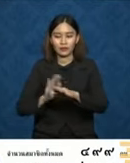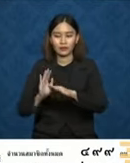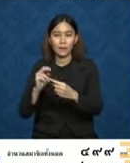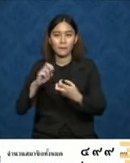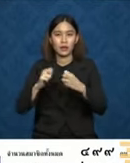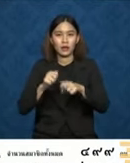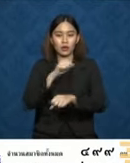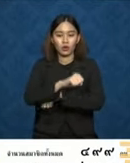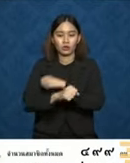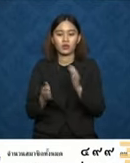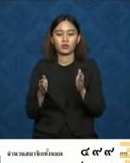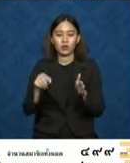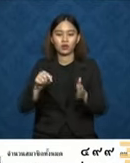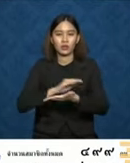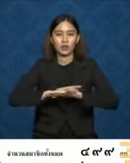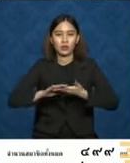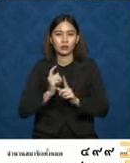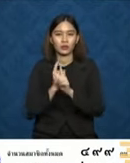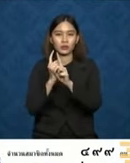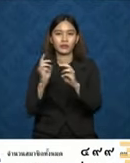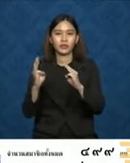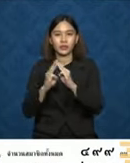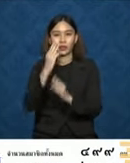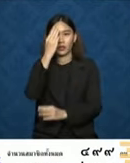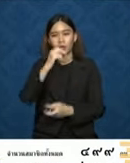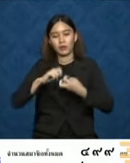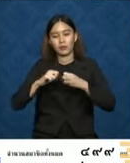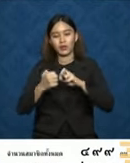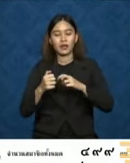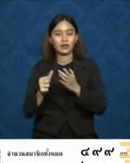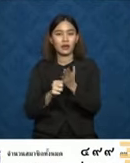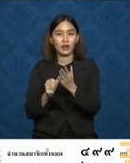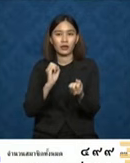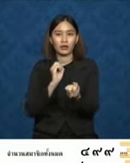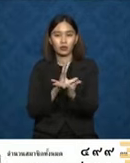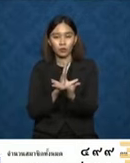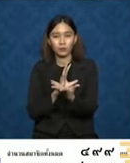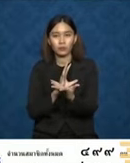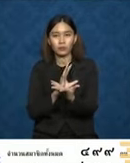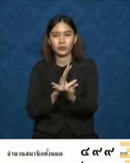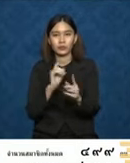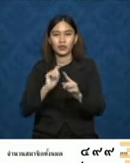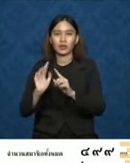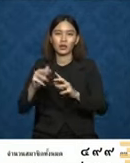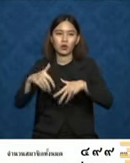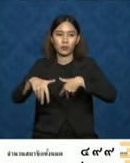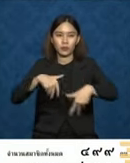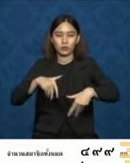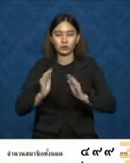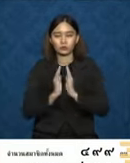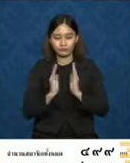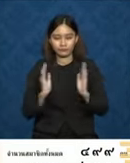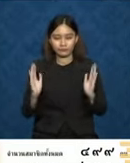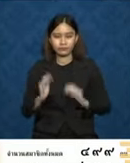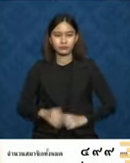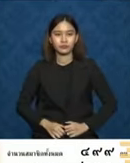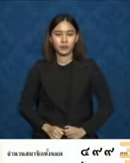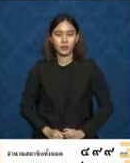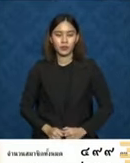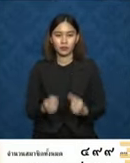สร้างถนนสายดังกล่าวให้แล้วเสร็จตามสัญญาเพื่อแก้ไขปัญหาความเดือดร้อนของพี่น้องประชาชนด้วยครับขอขอบคุณครับ